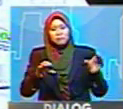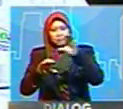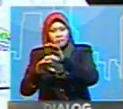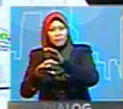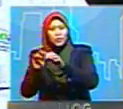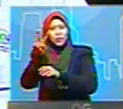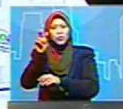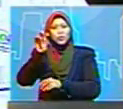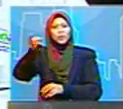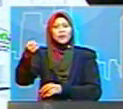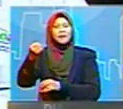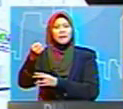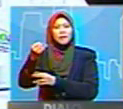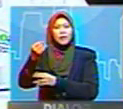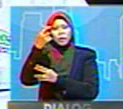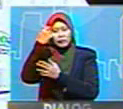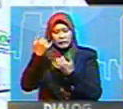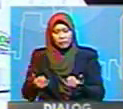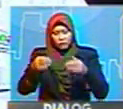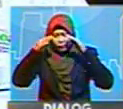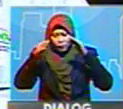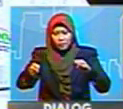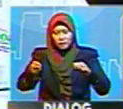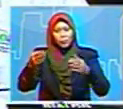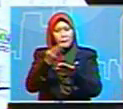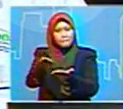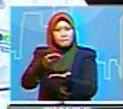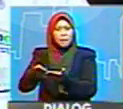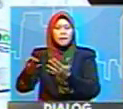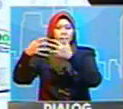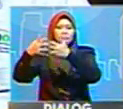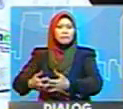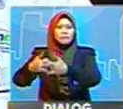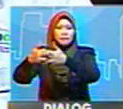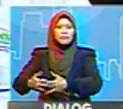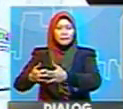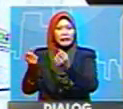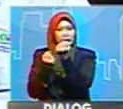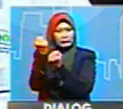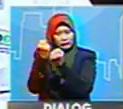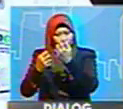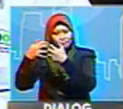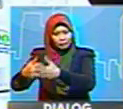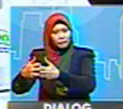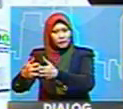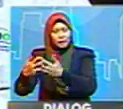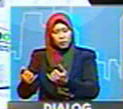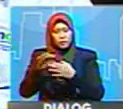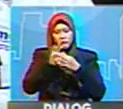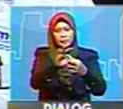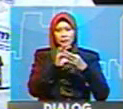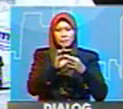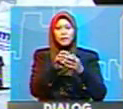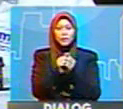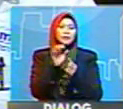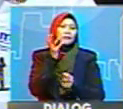kita pada tahun ini adalah untuk menguasai jantera Dan kita pun akan adakan usah sama dengan Bernas untuk